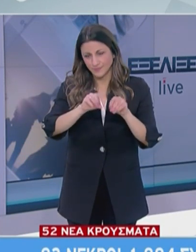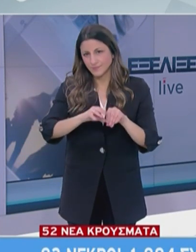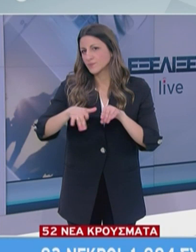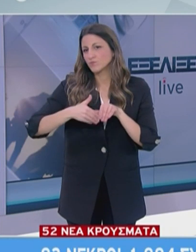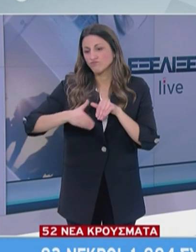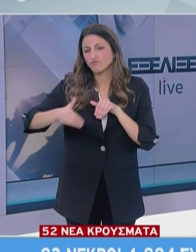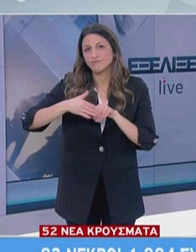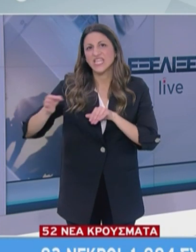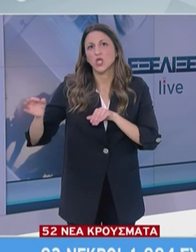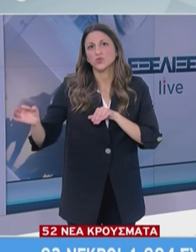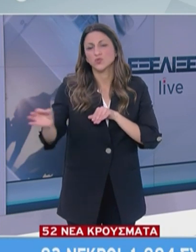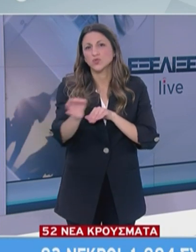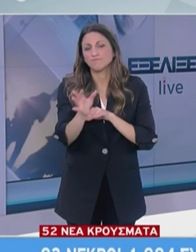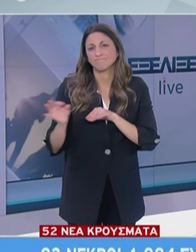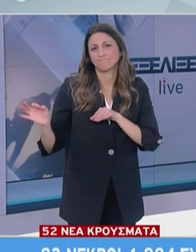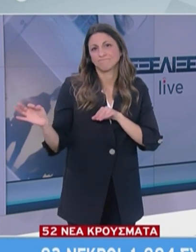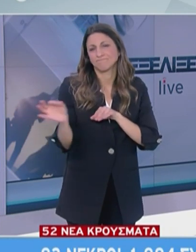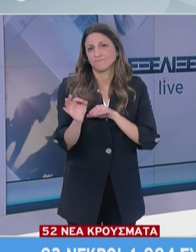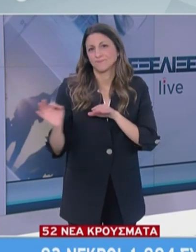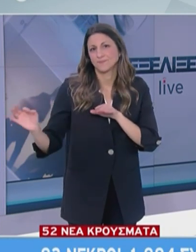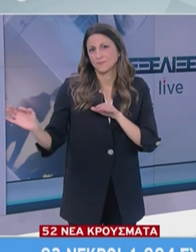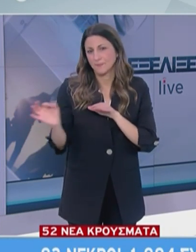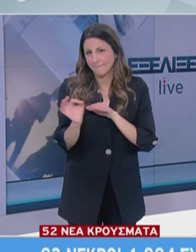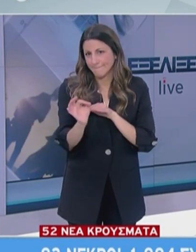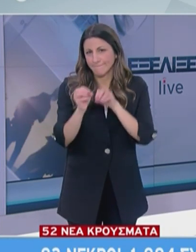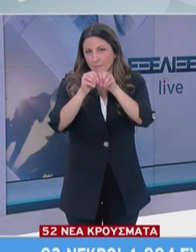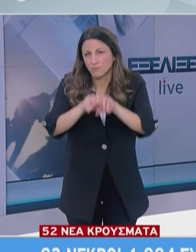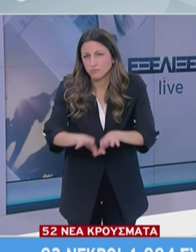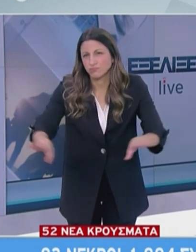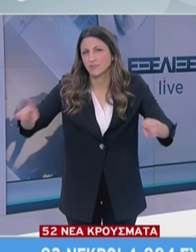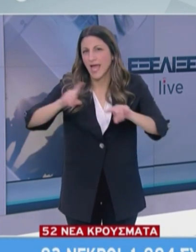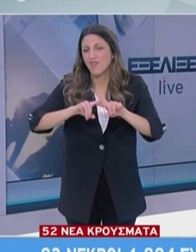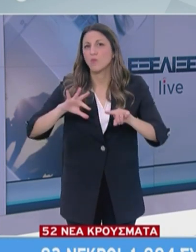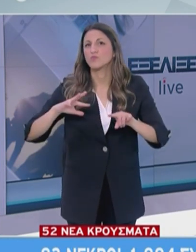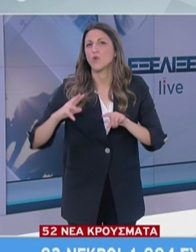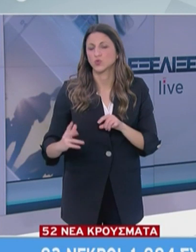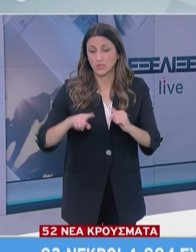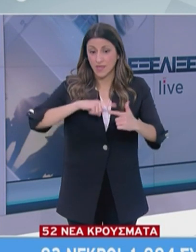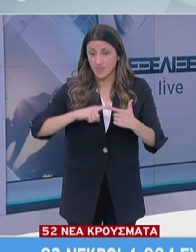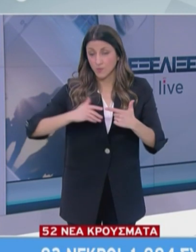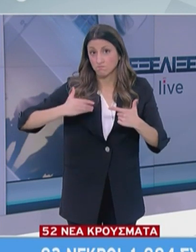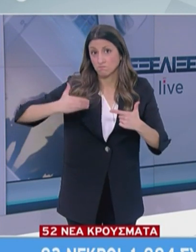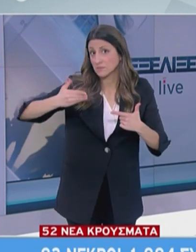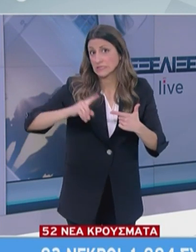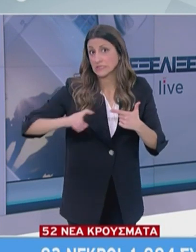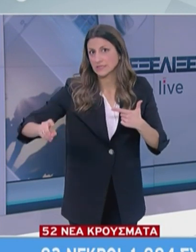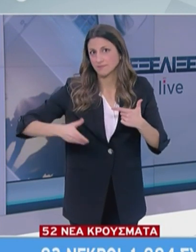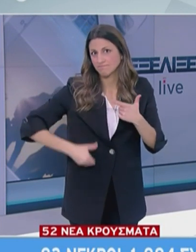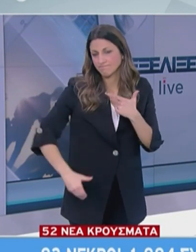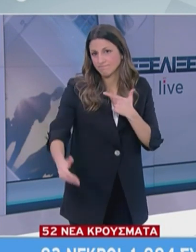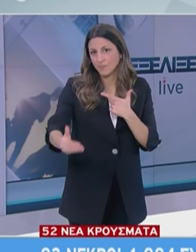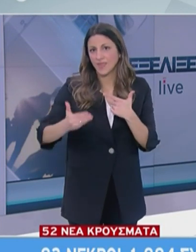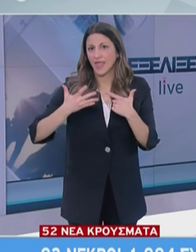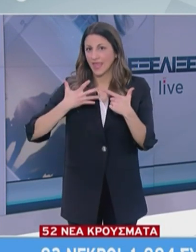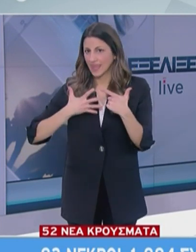το πόσο ιός έχει εξαπλωθεί στη χώρα και ποια είναι τα επόμενα βήματα,